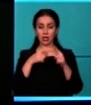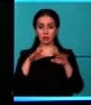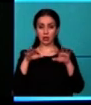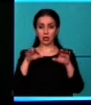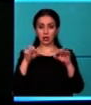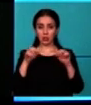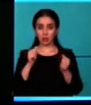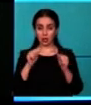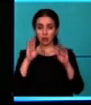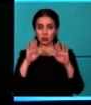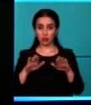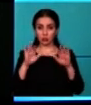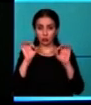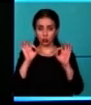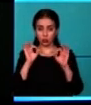Хоп, демек,